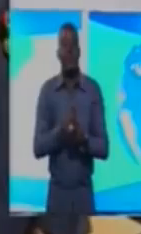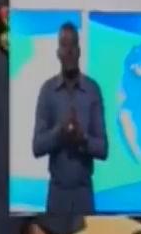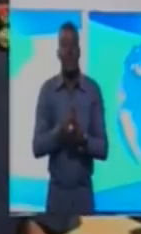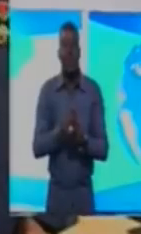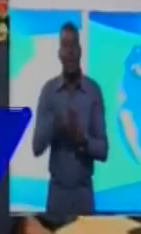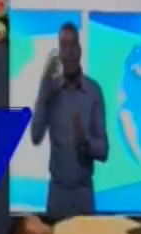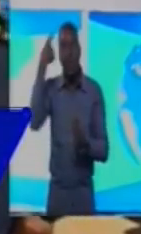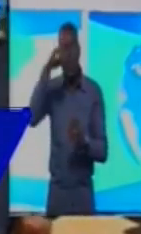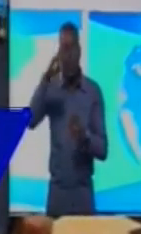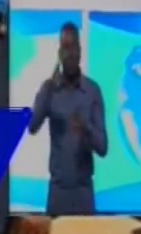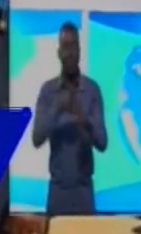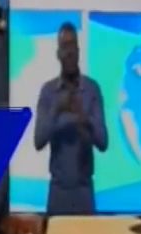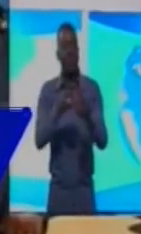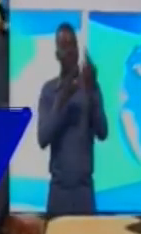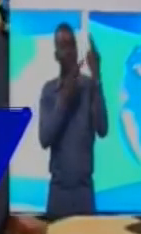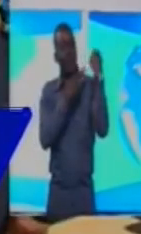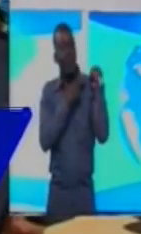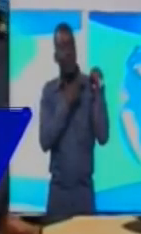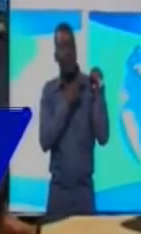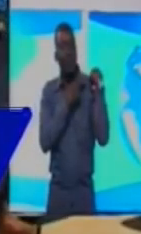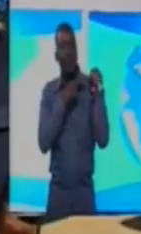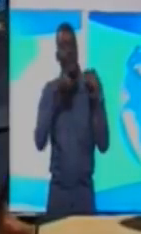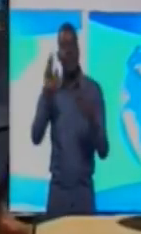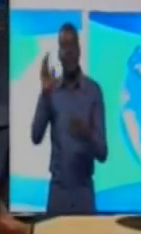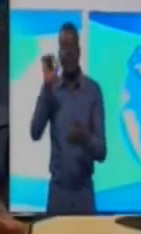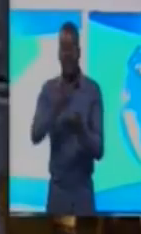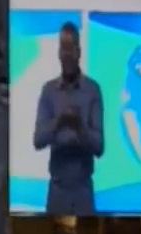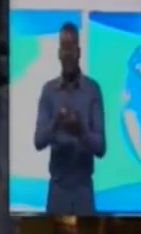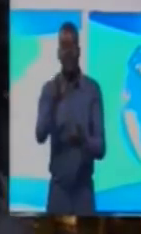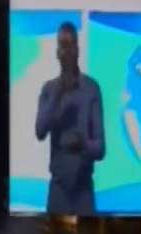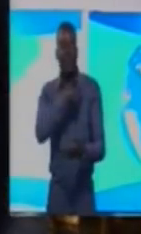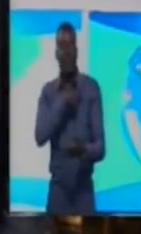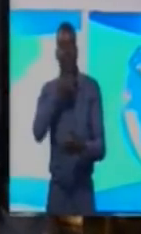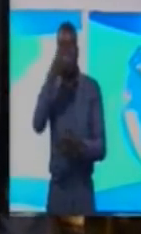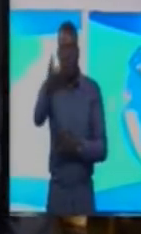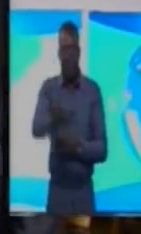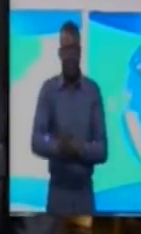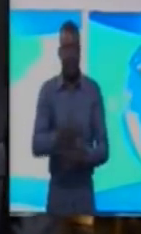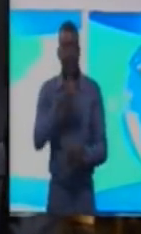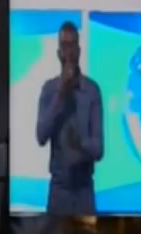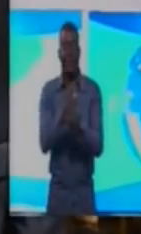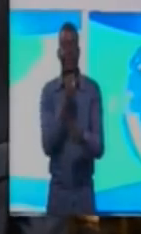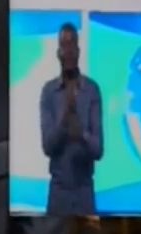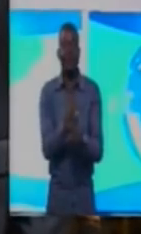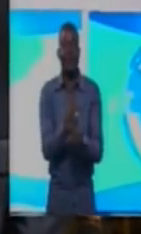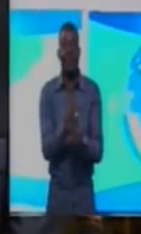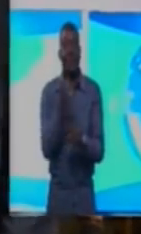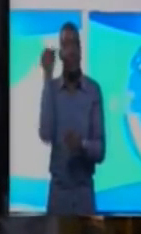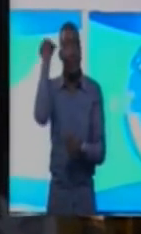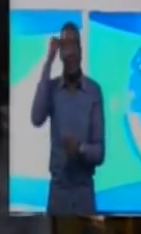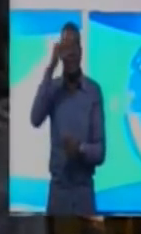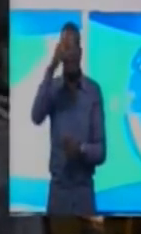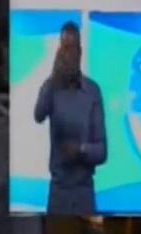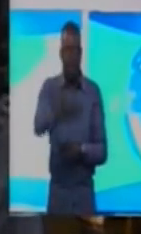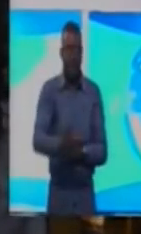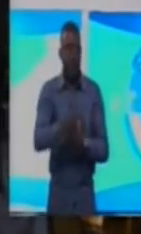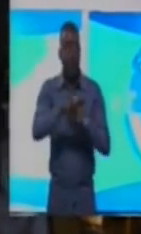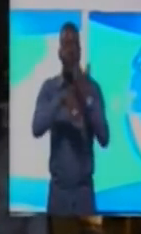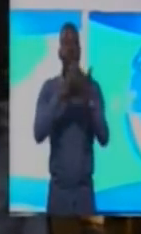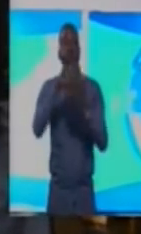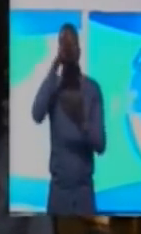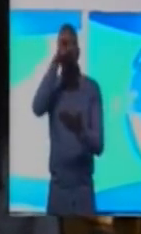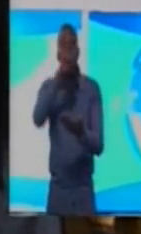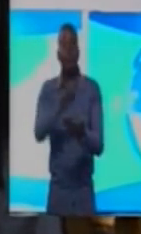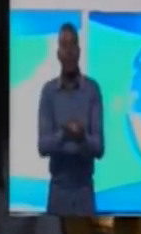Pour le premier responsable du département, cette distinction est une invite au travail. Il invite tous ceux dont